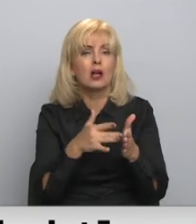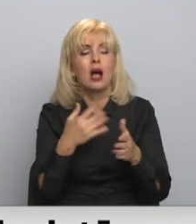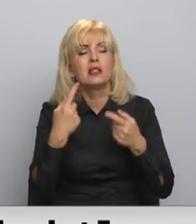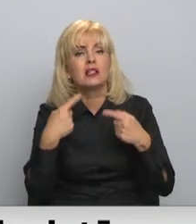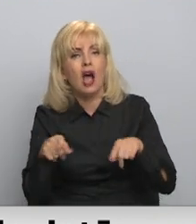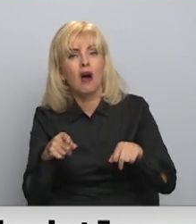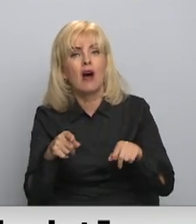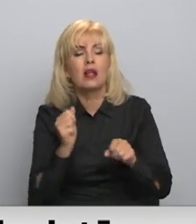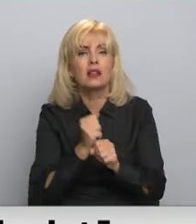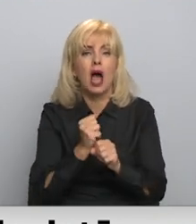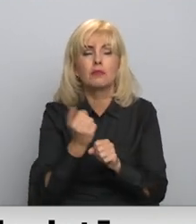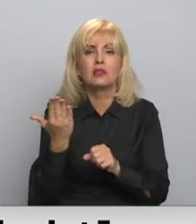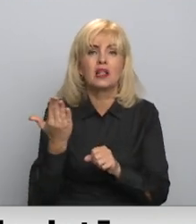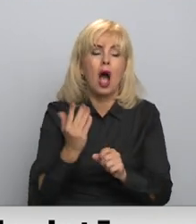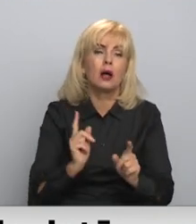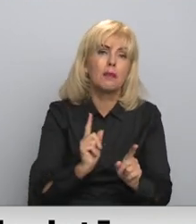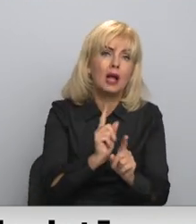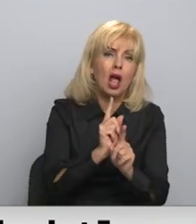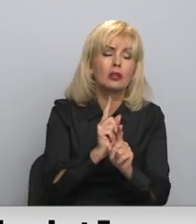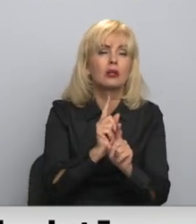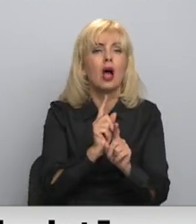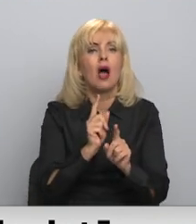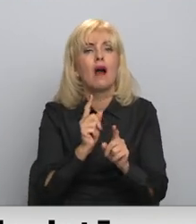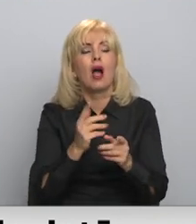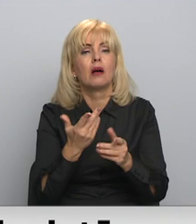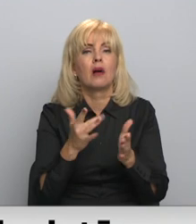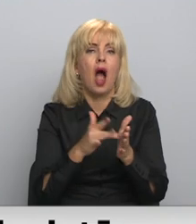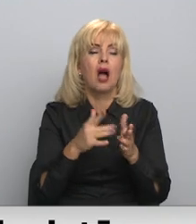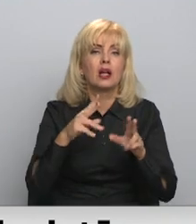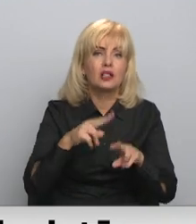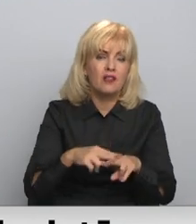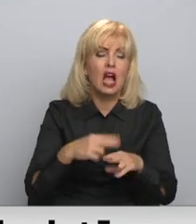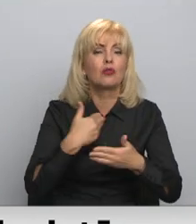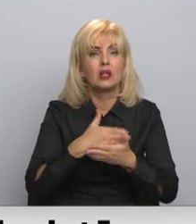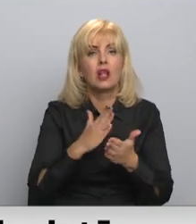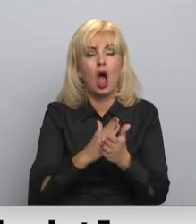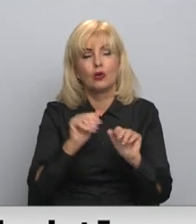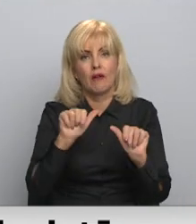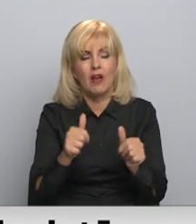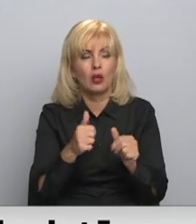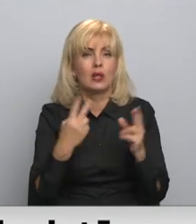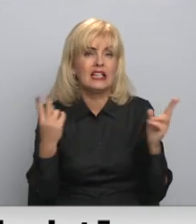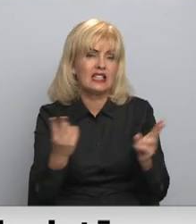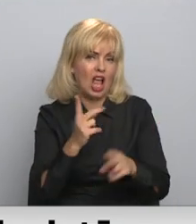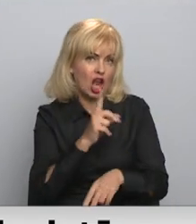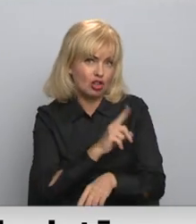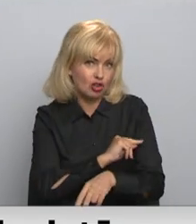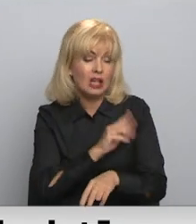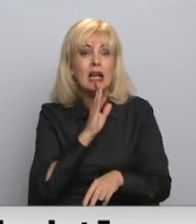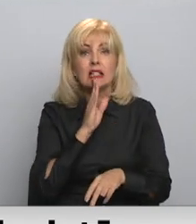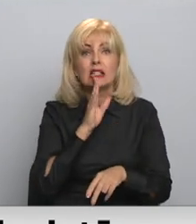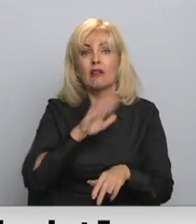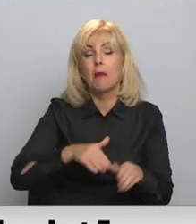savādākā darbs nenāk pretī kaut kādās vietās, tad lielā mērā veidojas tāda izdegšana. Sievietes